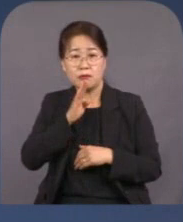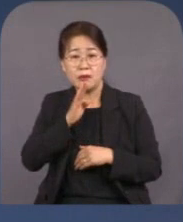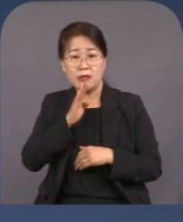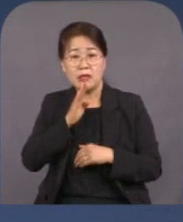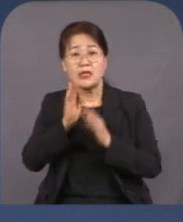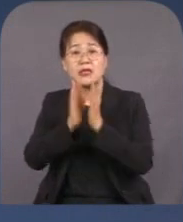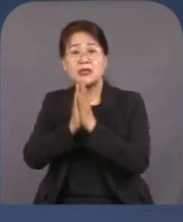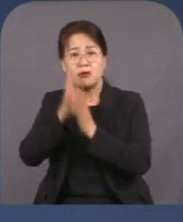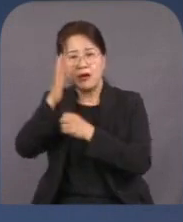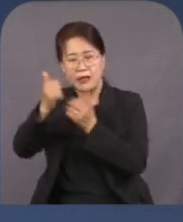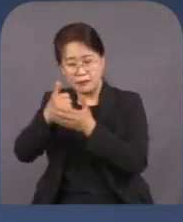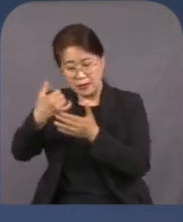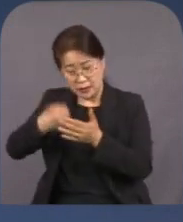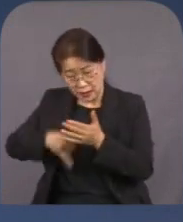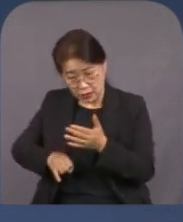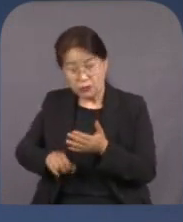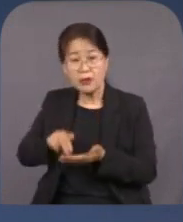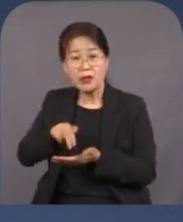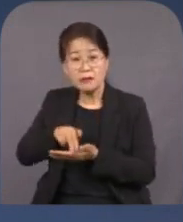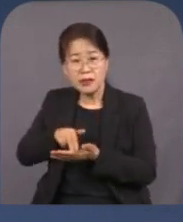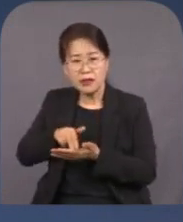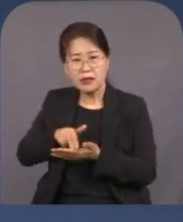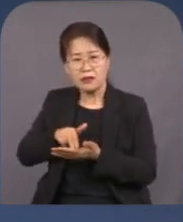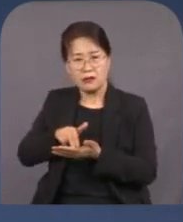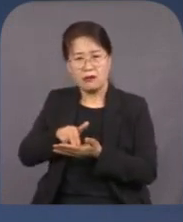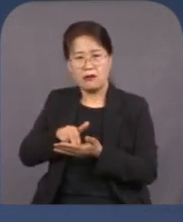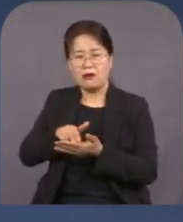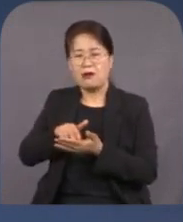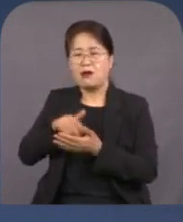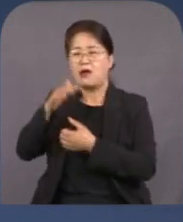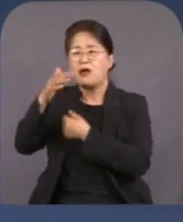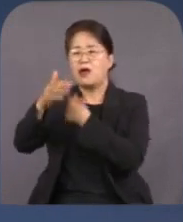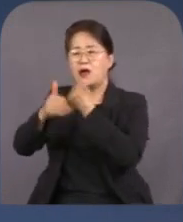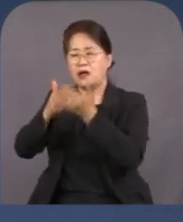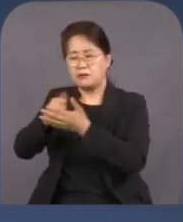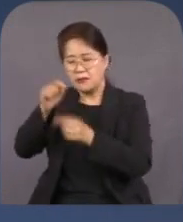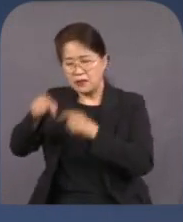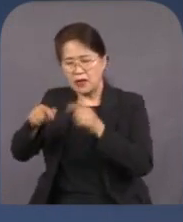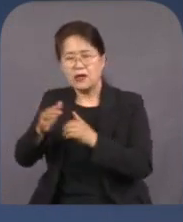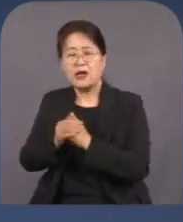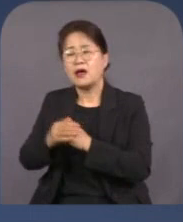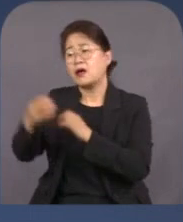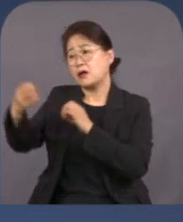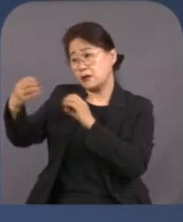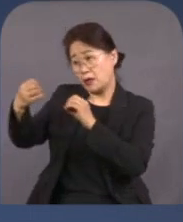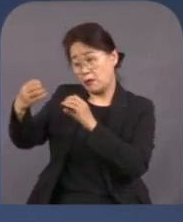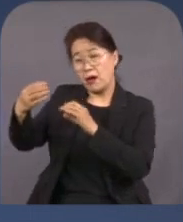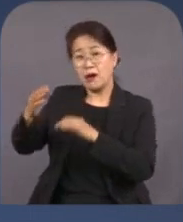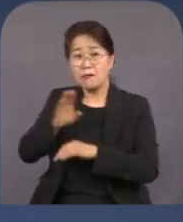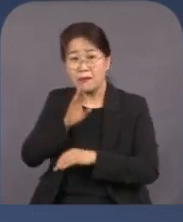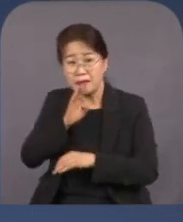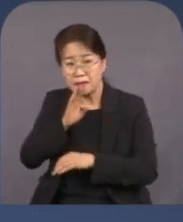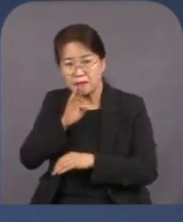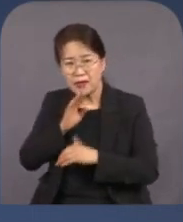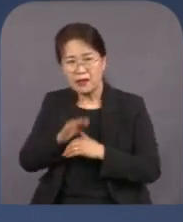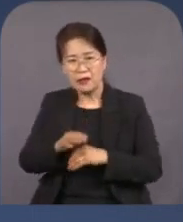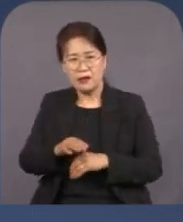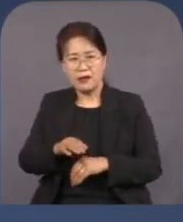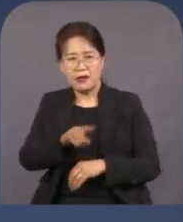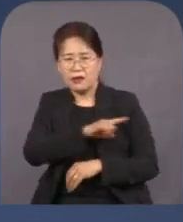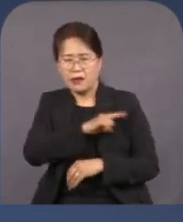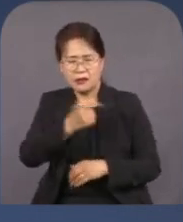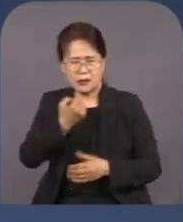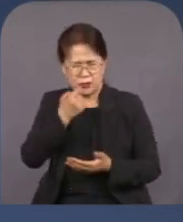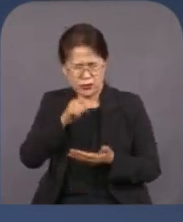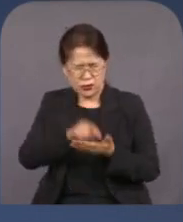기도는 하나님의 자녀된 자가 아버지께 나아가 대화를 나누는 거잖아요 그러니까 어쩌면 가장 쉬운게